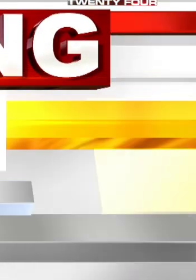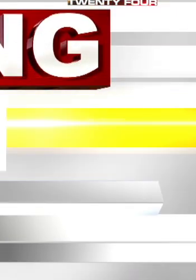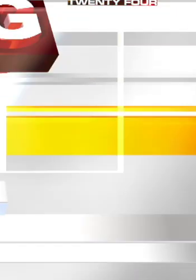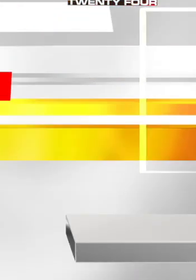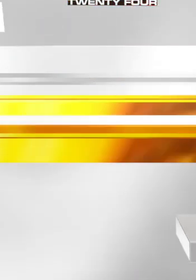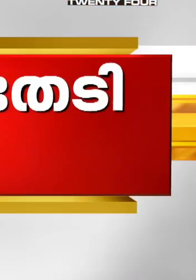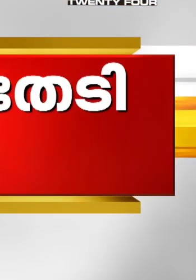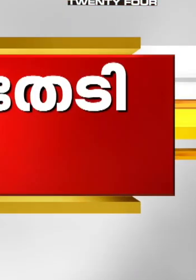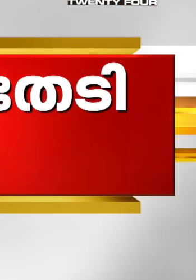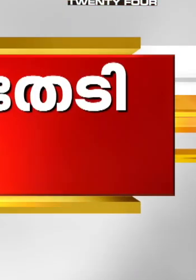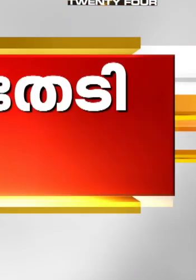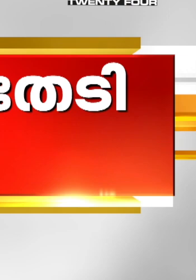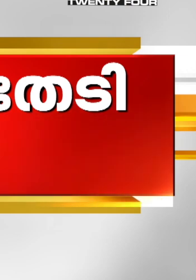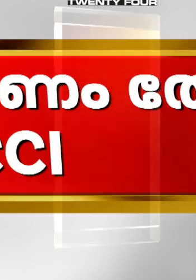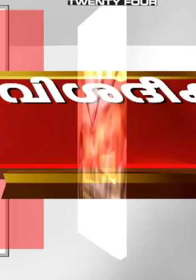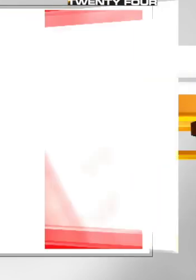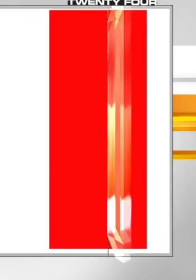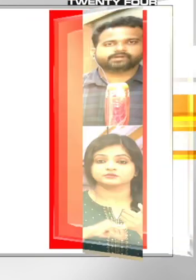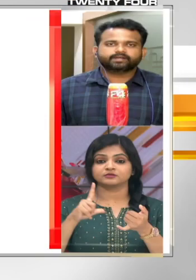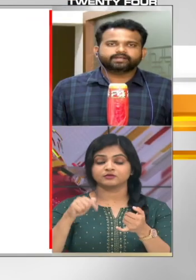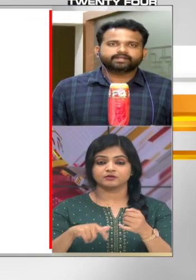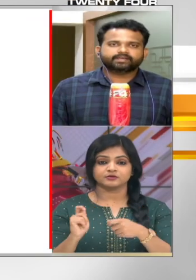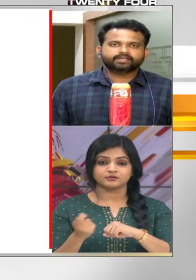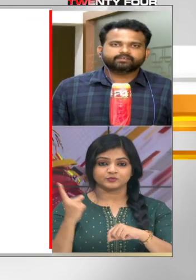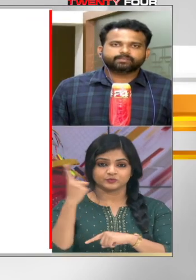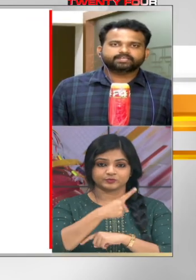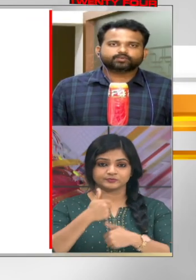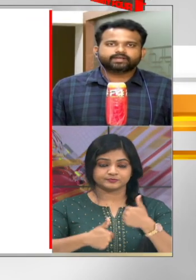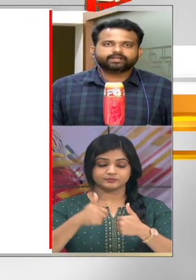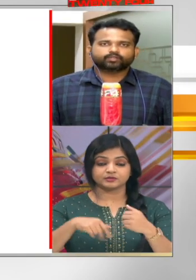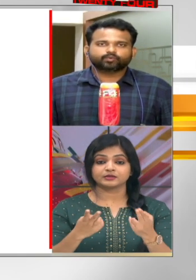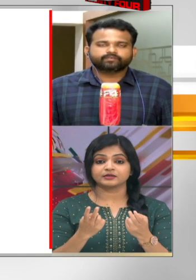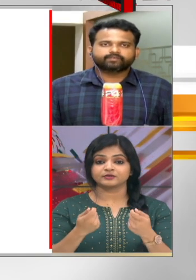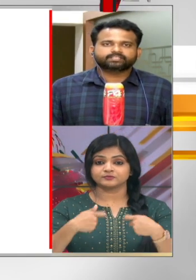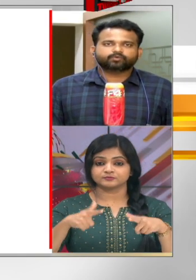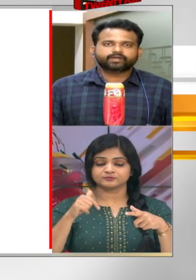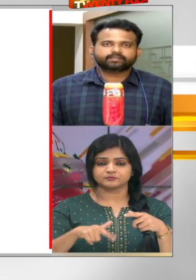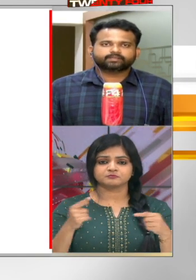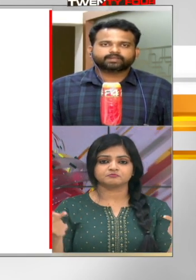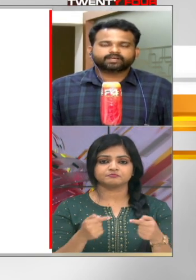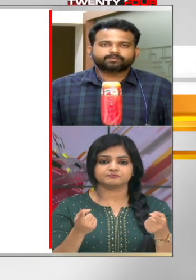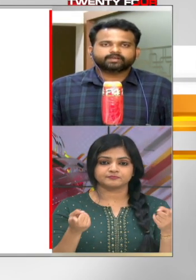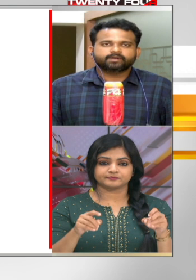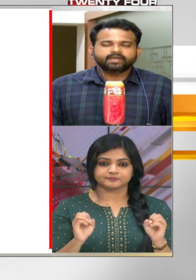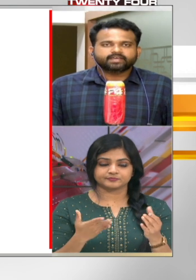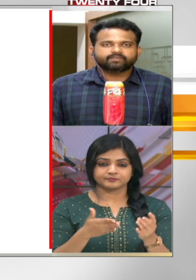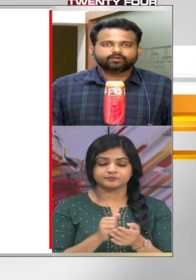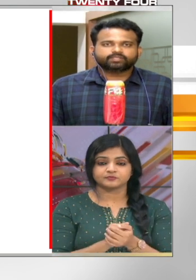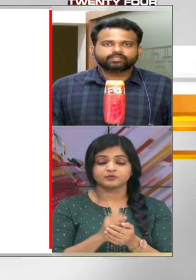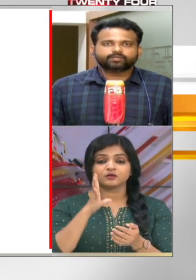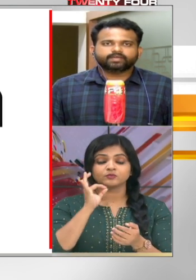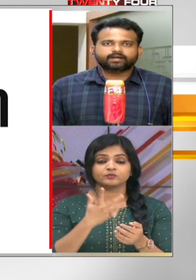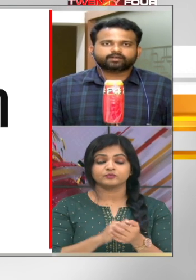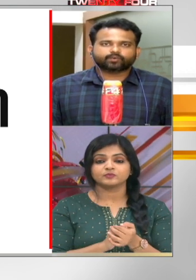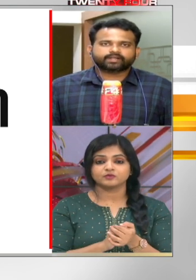റീജിത്ത്, ഇന്ത്യ ശ്രീലങ്ക ക്രിക്കറ്റ് ഏകദിനവുമായി ബന്ധപ്പെട്ട് ഈ ടിക്കറ്റ് വിൽപ്പനയെ ചൊല്ലിയായിരുന്നു ഒരു വിവാദമുണ്ടായിരുന്നത്. പ്രധാനമായും ഈ വിനോദ